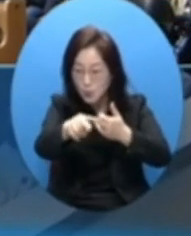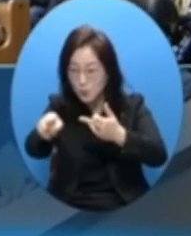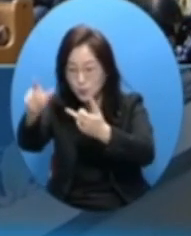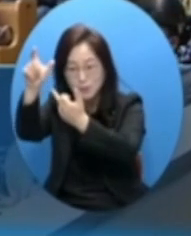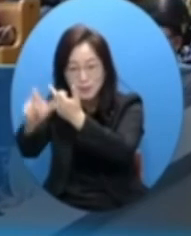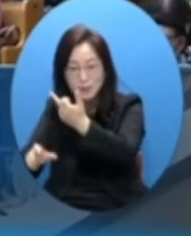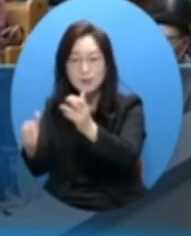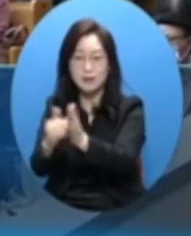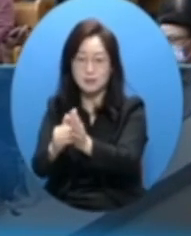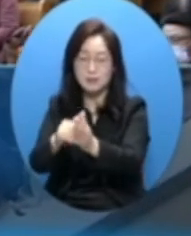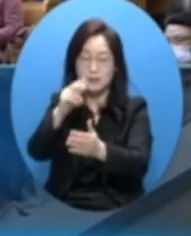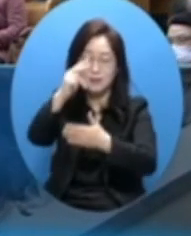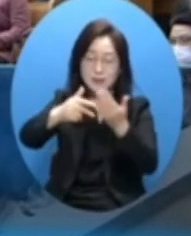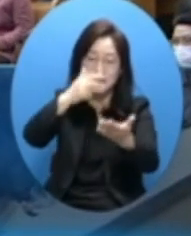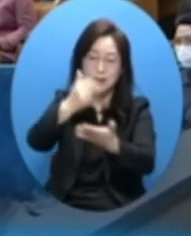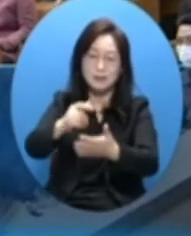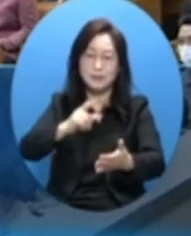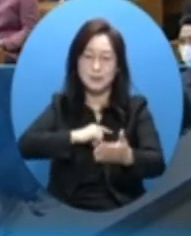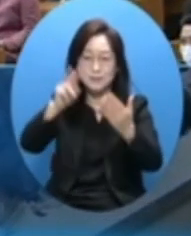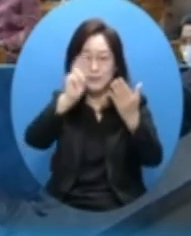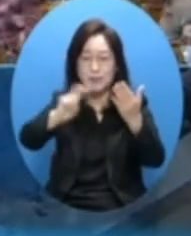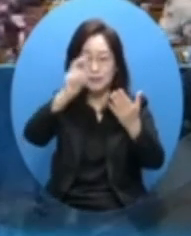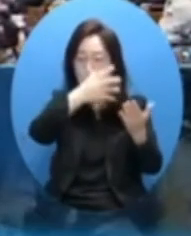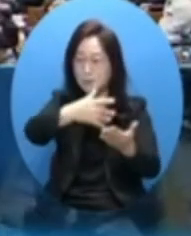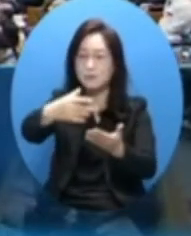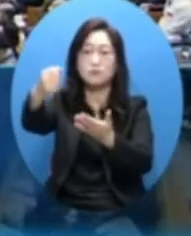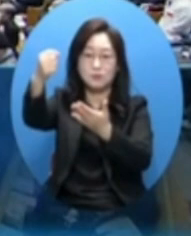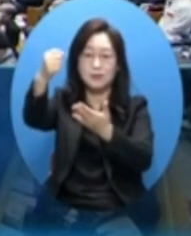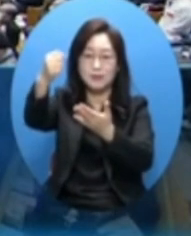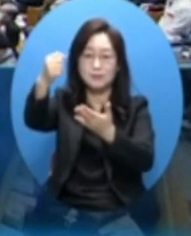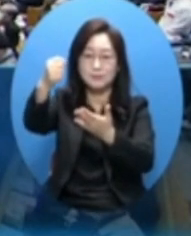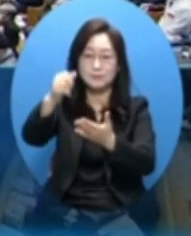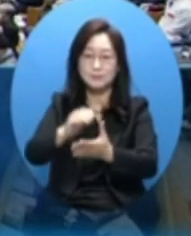데까지 야외 이름이 찬양을 받으시리로다